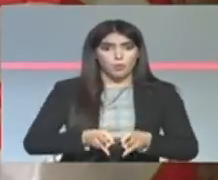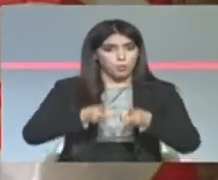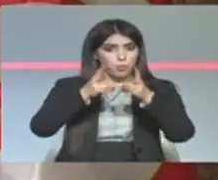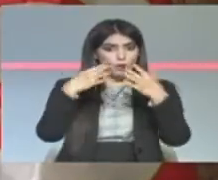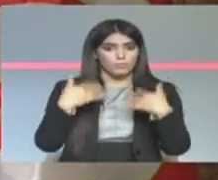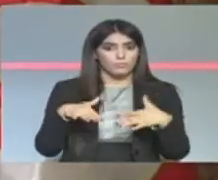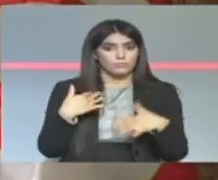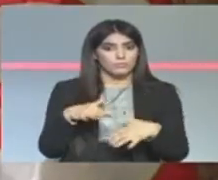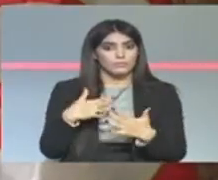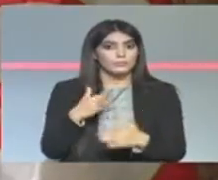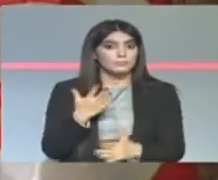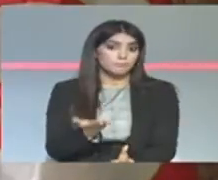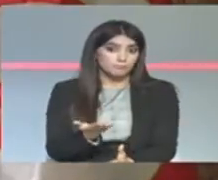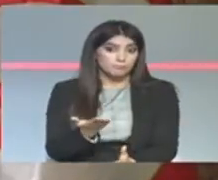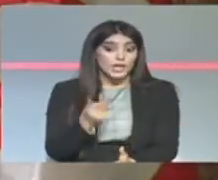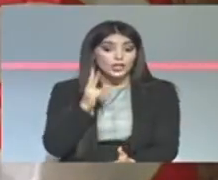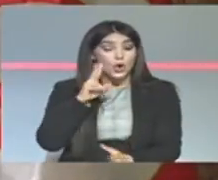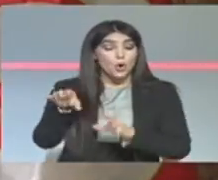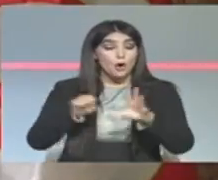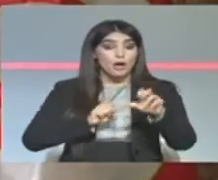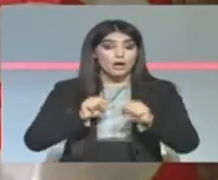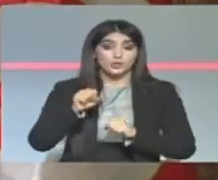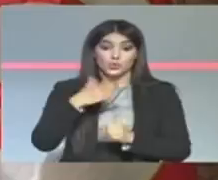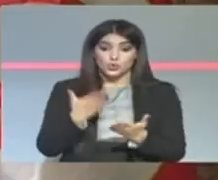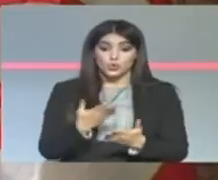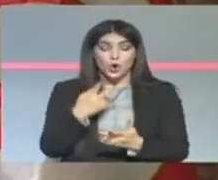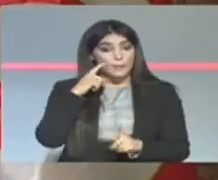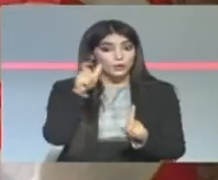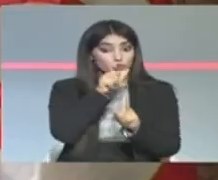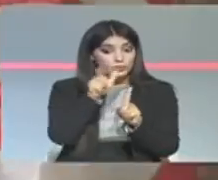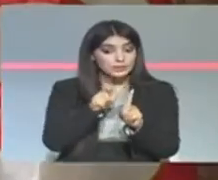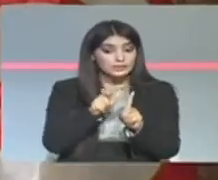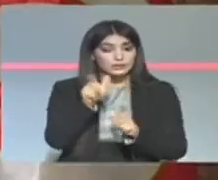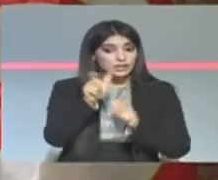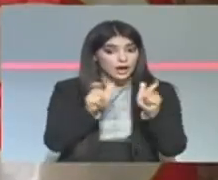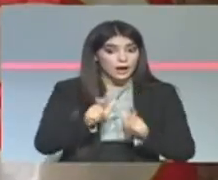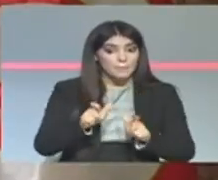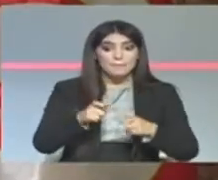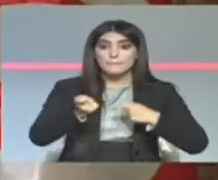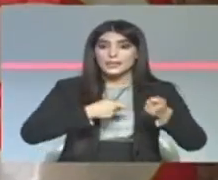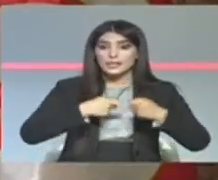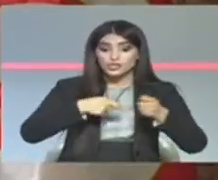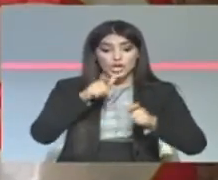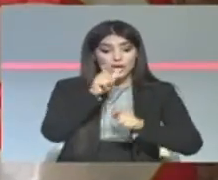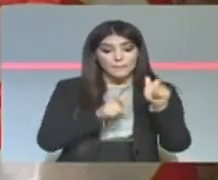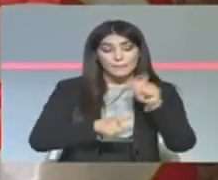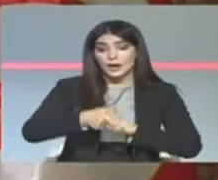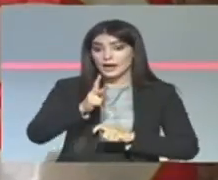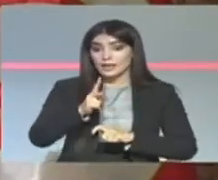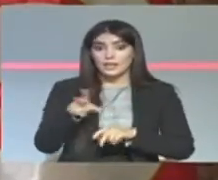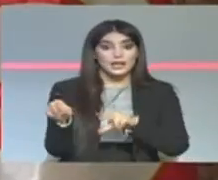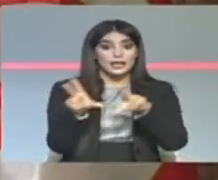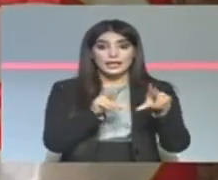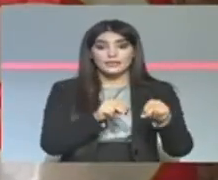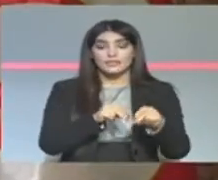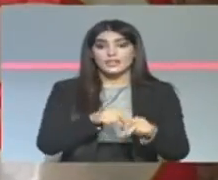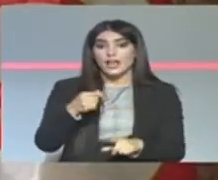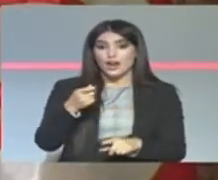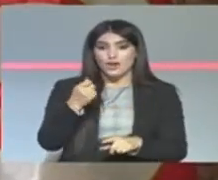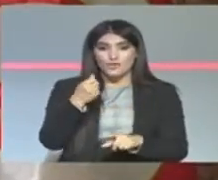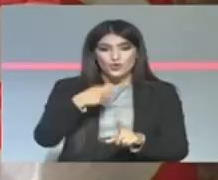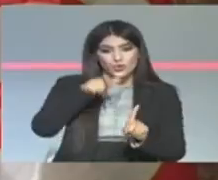الجنوني هذا يدعو الى انه اليوم مراقبه مساله التوزيع كيف كيف اليوم حول الاجر الادنى